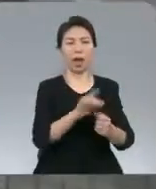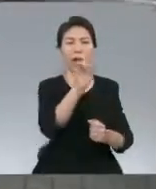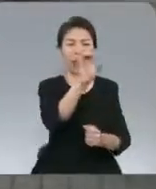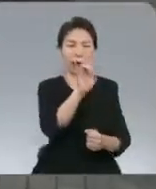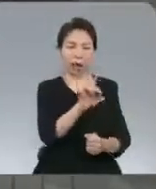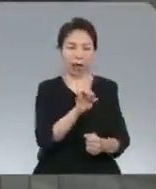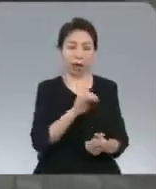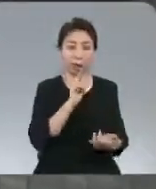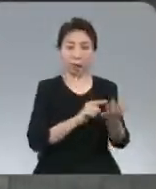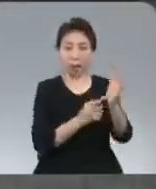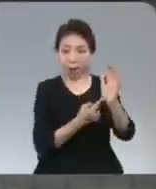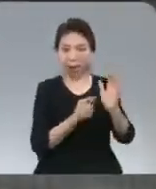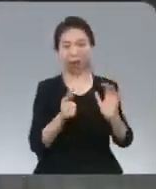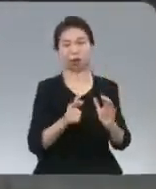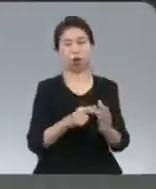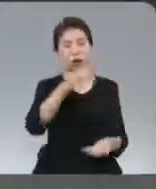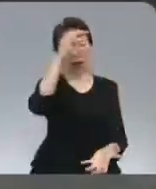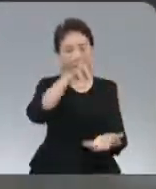nước ạ